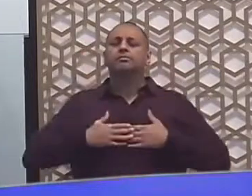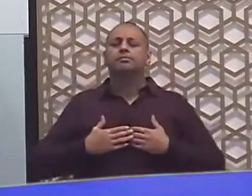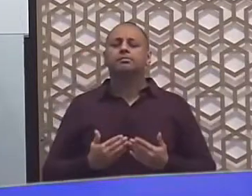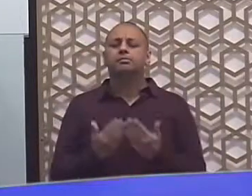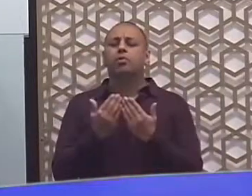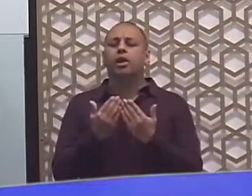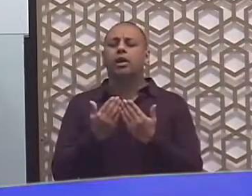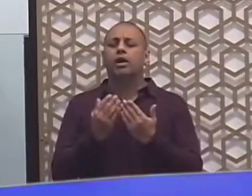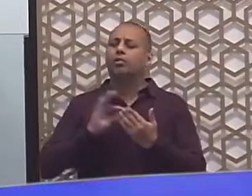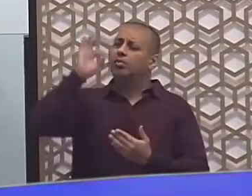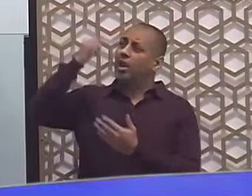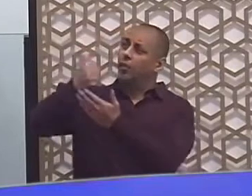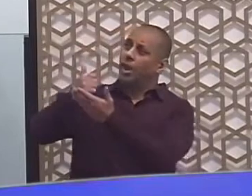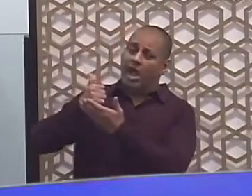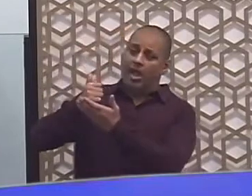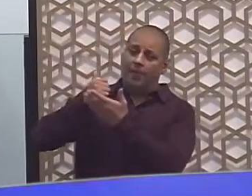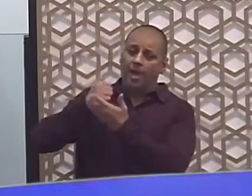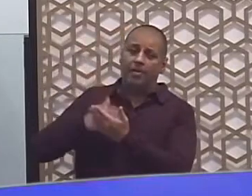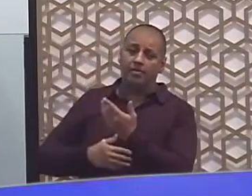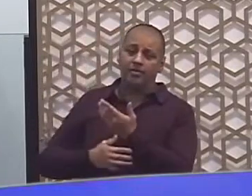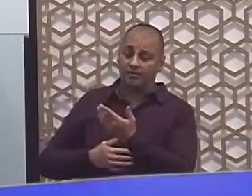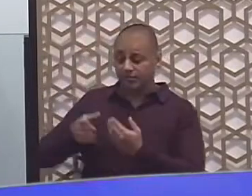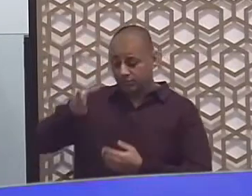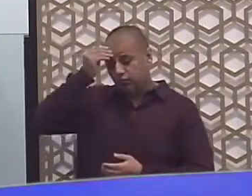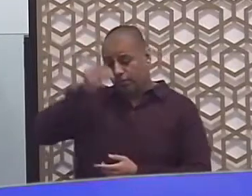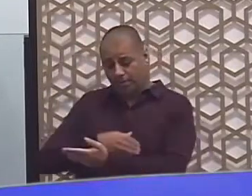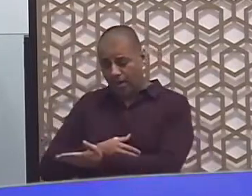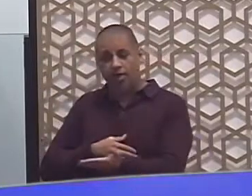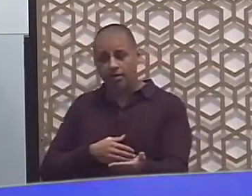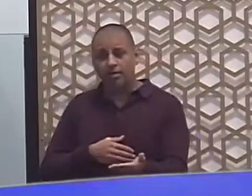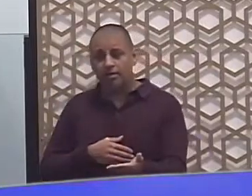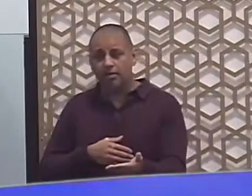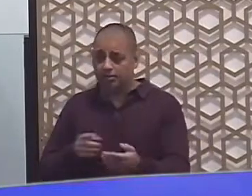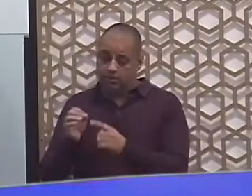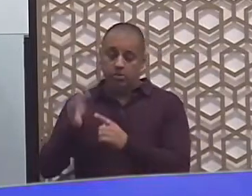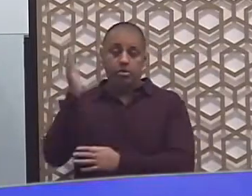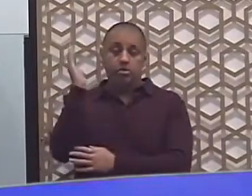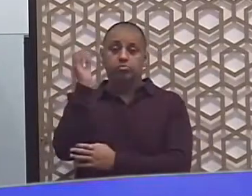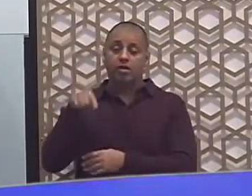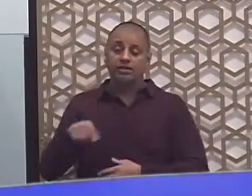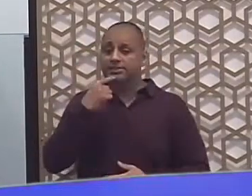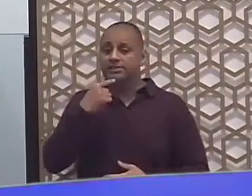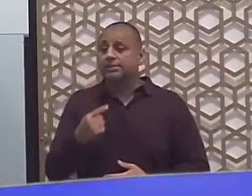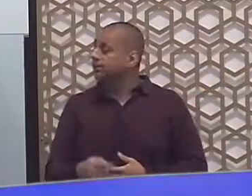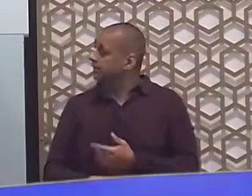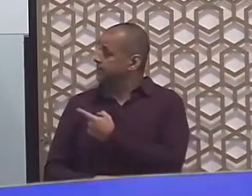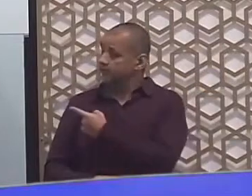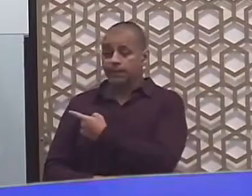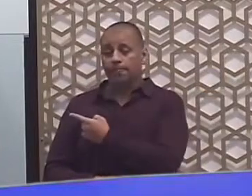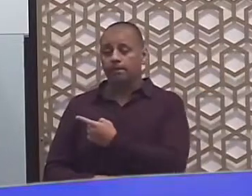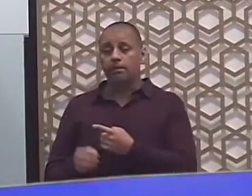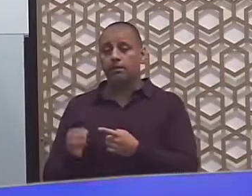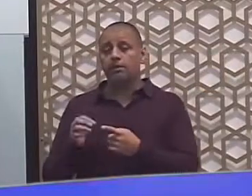third group, O servants of Allah. They are a people who remember that the Prophet sallallahu alayhi wa sallam said, إِذَا